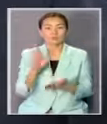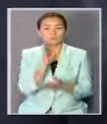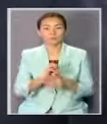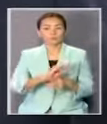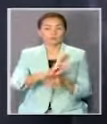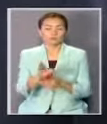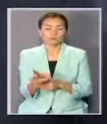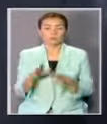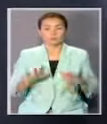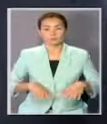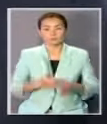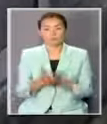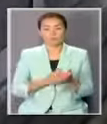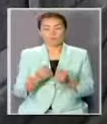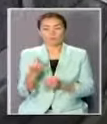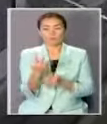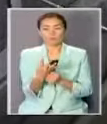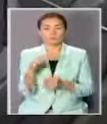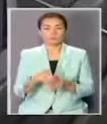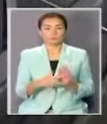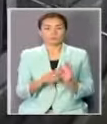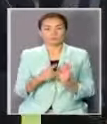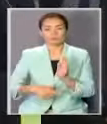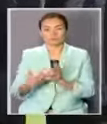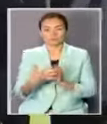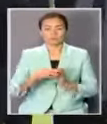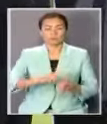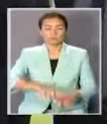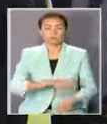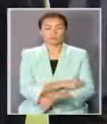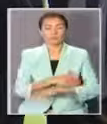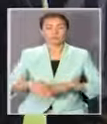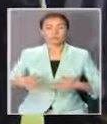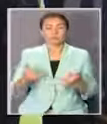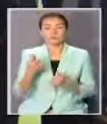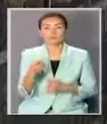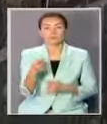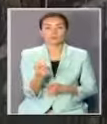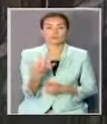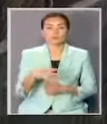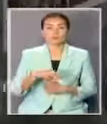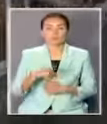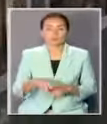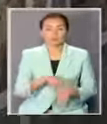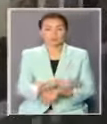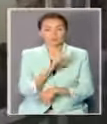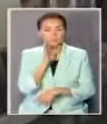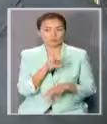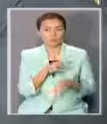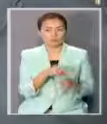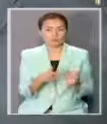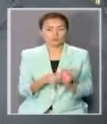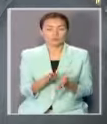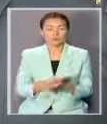қамтып отырған қондырғы ұзындығы 14875 текше метр. Бұл тәулігіне 1150 текше метр су айдайды.